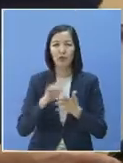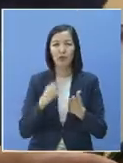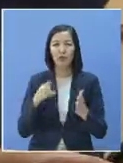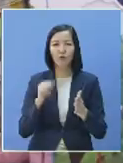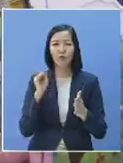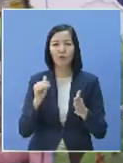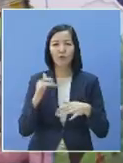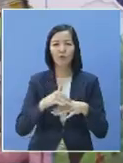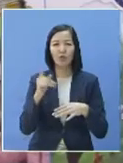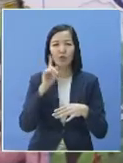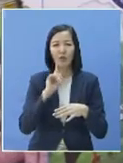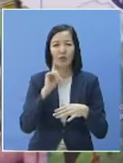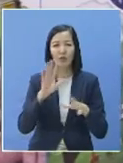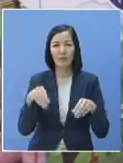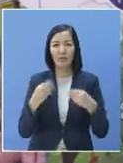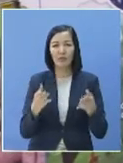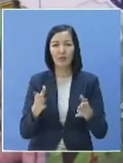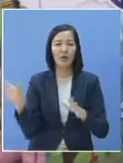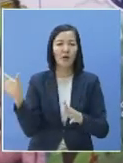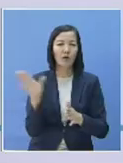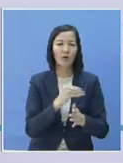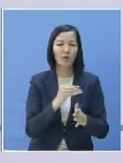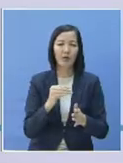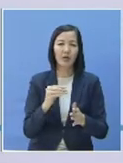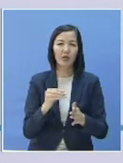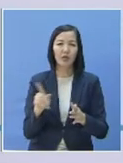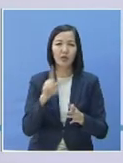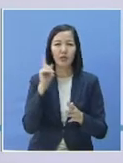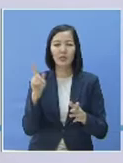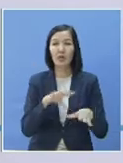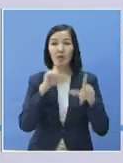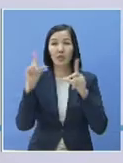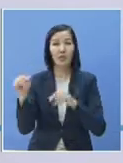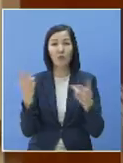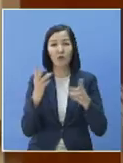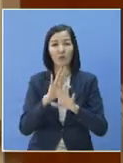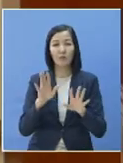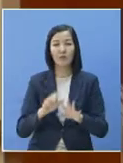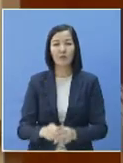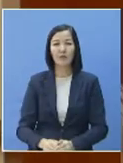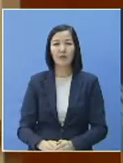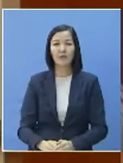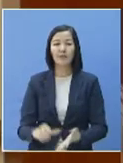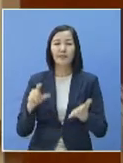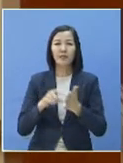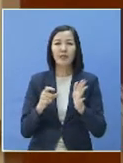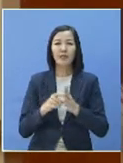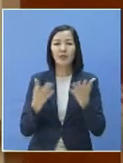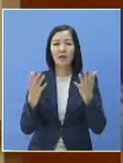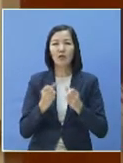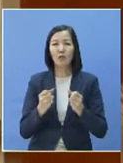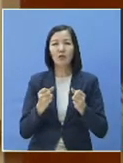3000 пәтер жалға берілмек. Бірақ ол барлық жас осы қалаларға көшу керек деген сөз емес. Мұндай пәтерді алу шартының